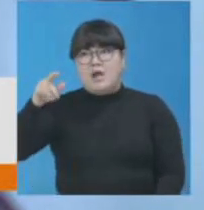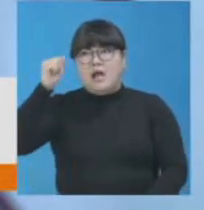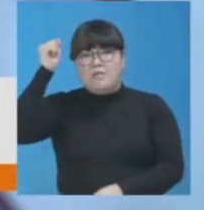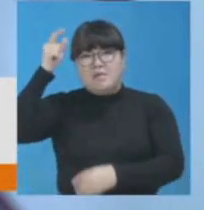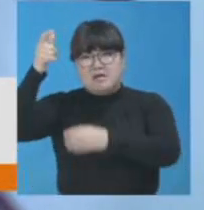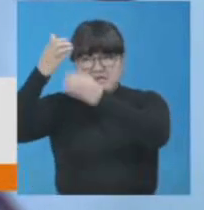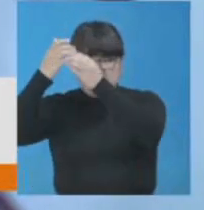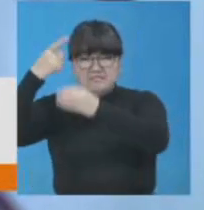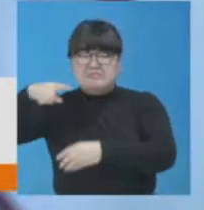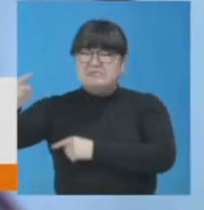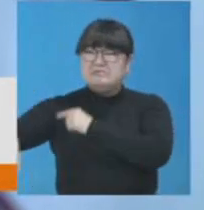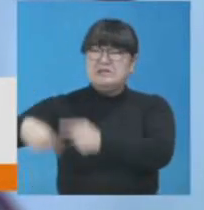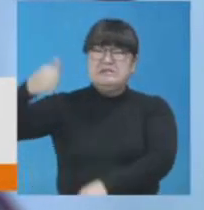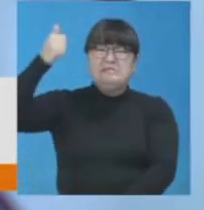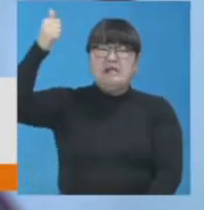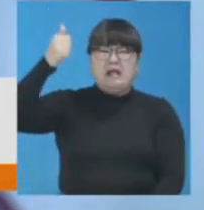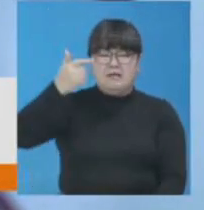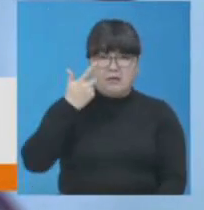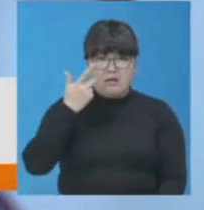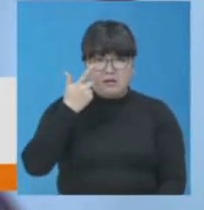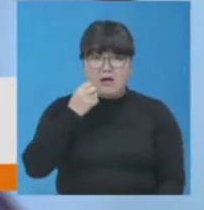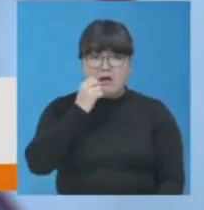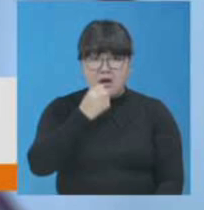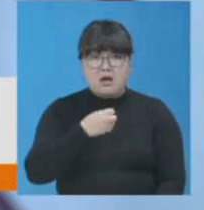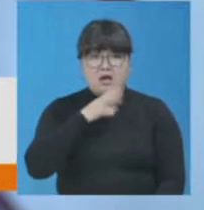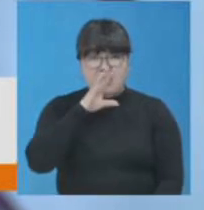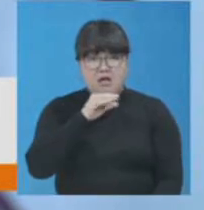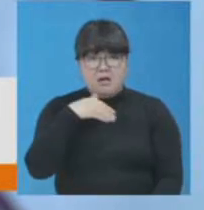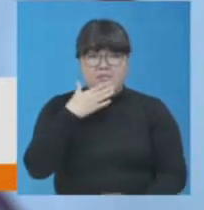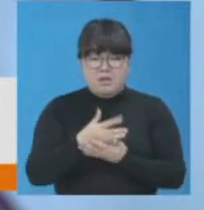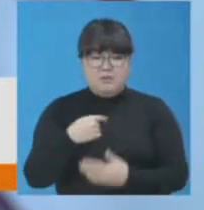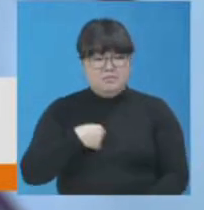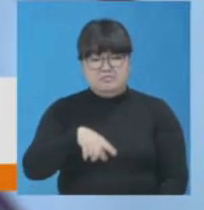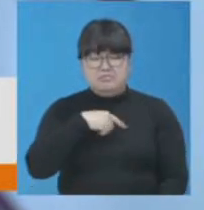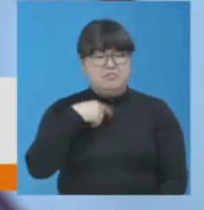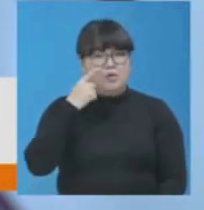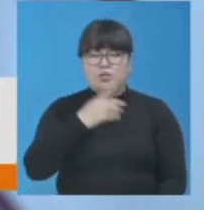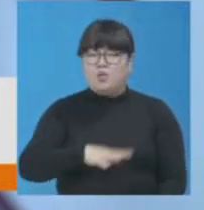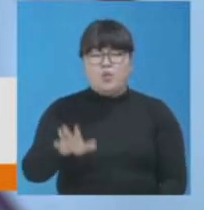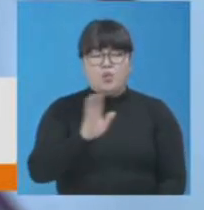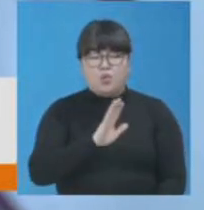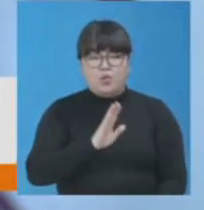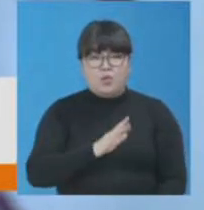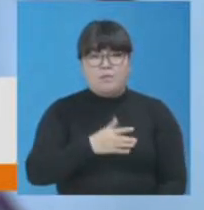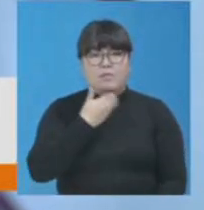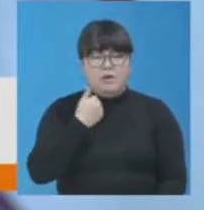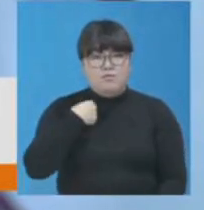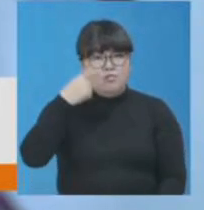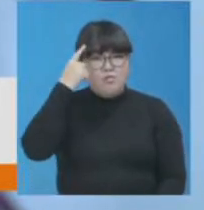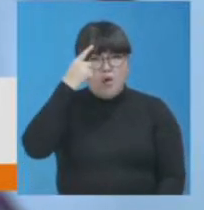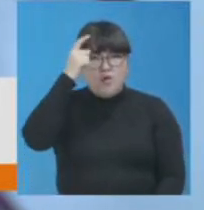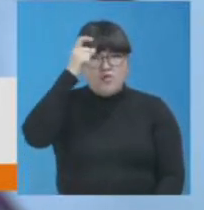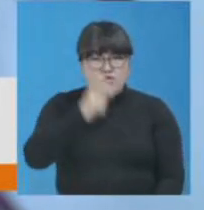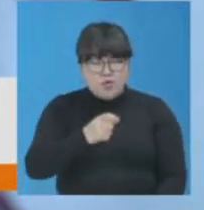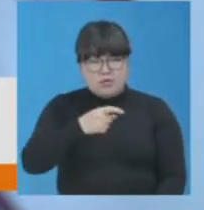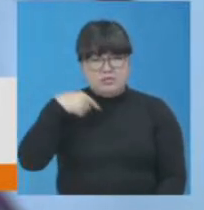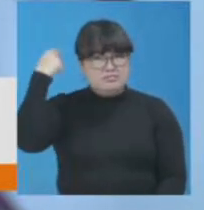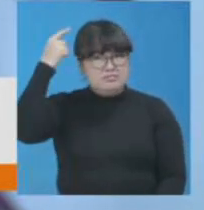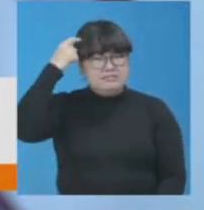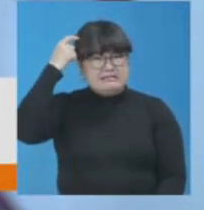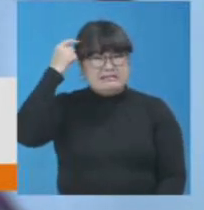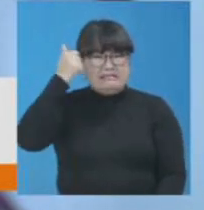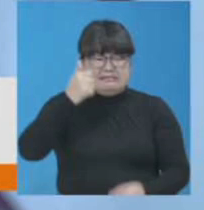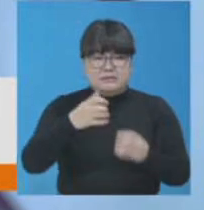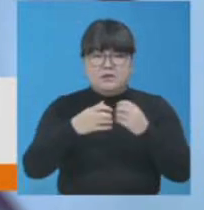сайн гэж тийм яриа байдаг. Энэ бол ямар ч миний хувьд бол тийм байхгүй. Харин Монгол хүний одоо сэрэг толгой ухаан бол ямар ч